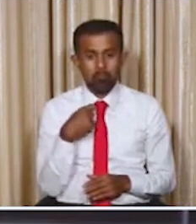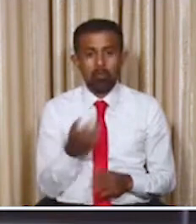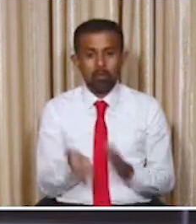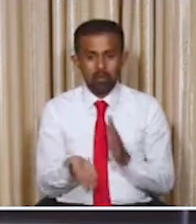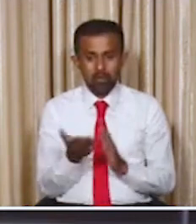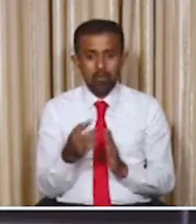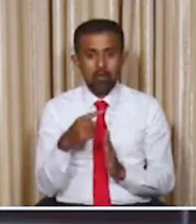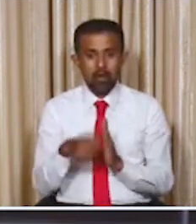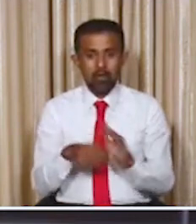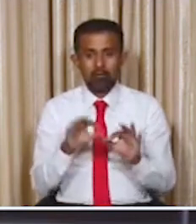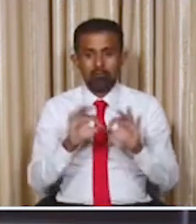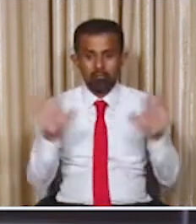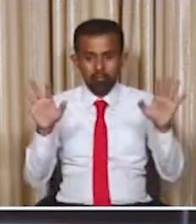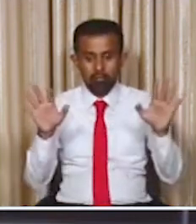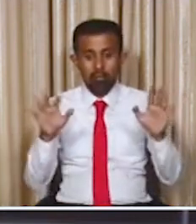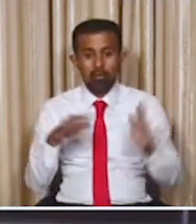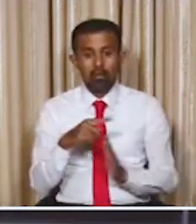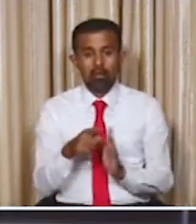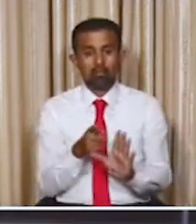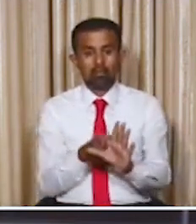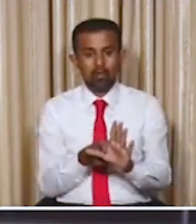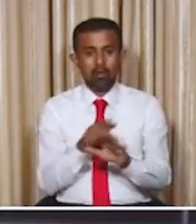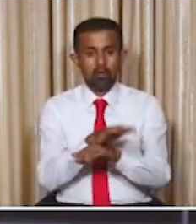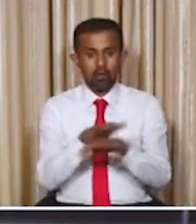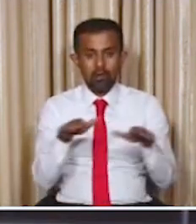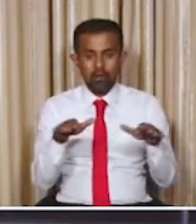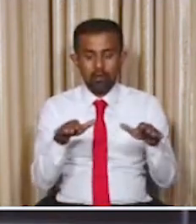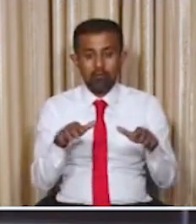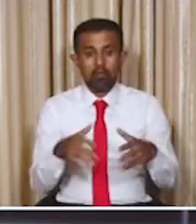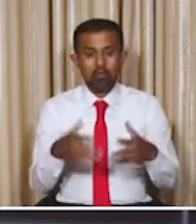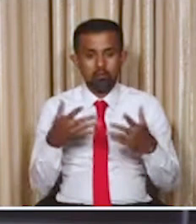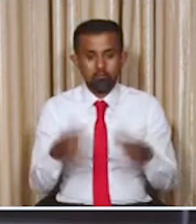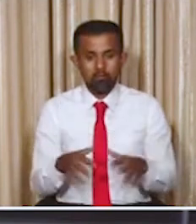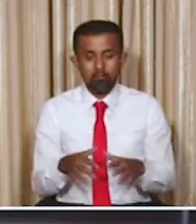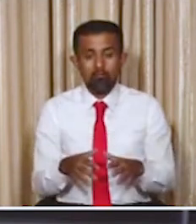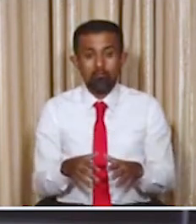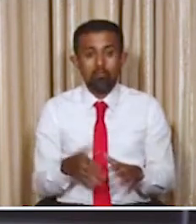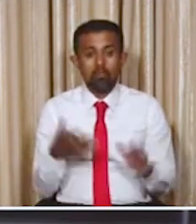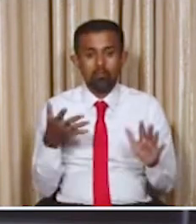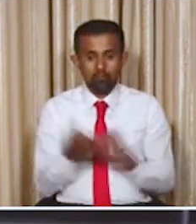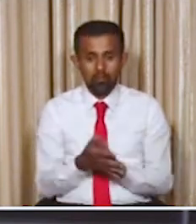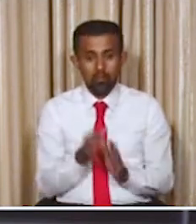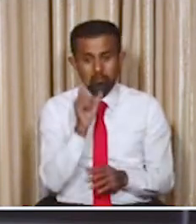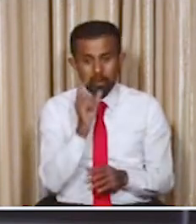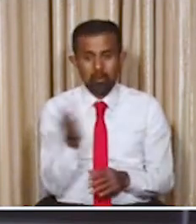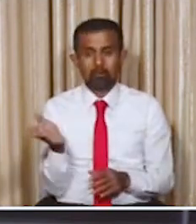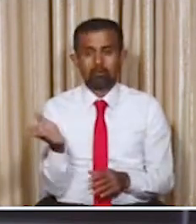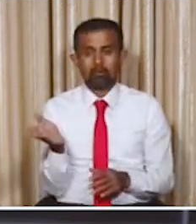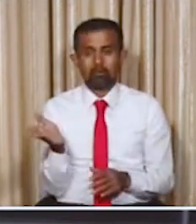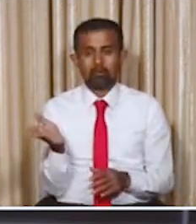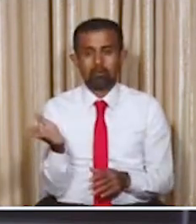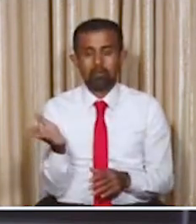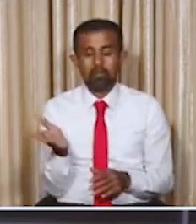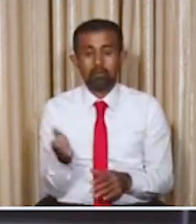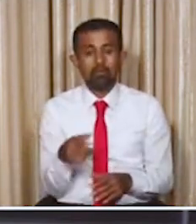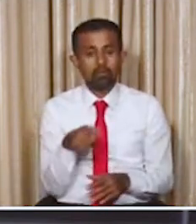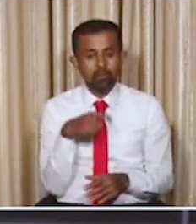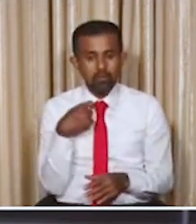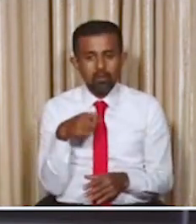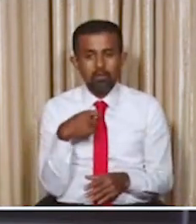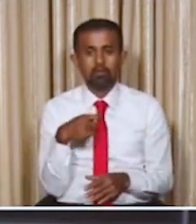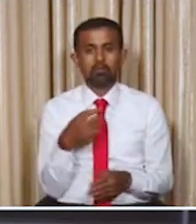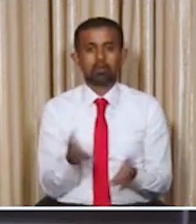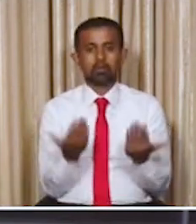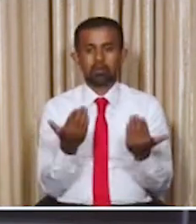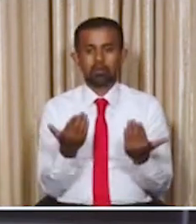යන්න රටට. මේ රටේ මේ තරුණ පරම්පරාව අද වෙලා තියෙන මේ ඛේදවාචකයේ දිහා බලන්න. මේගොල්ලන්ට මේ ධර්මයේ දේශනා